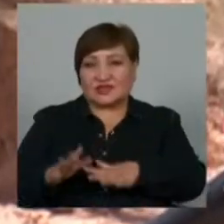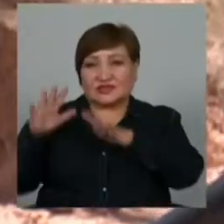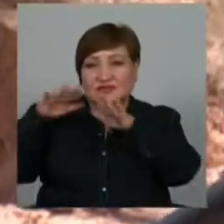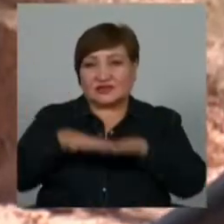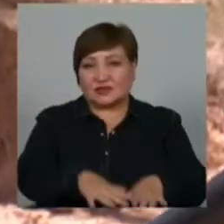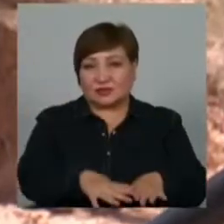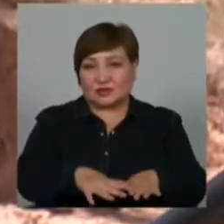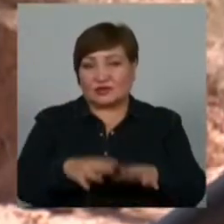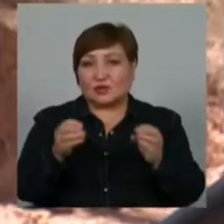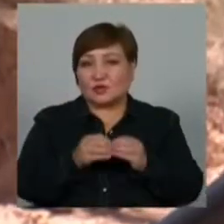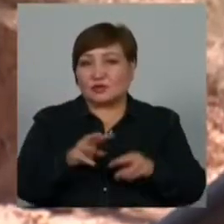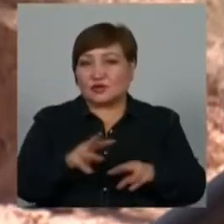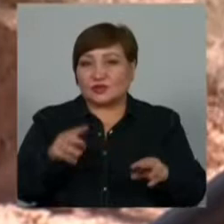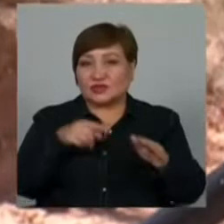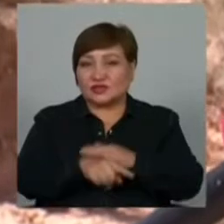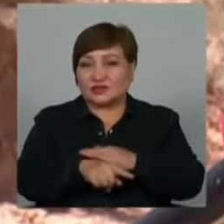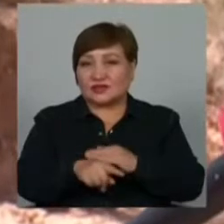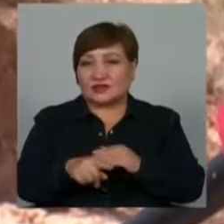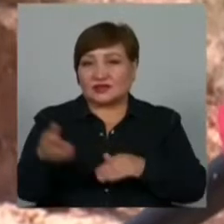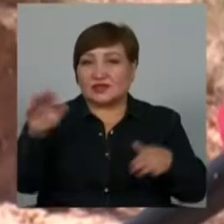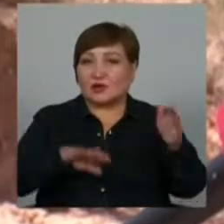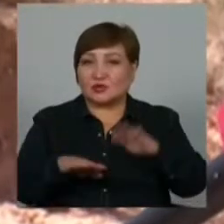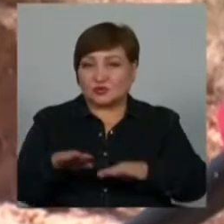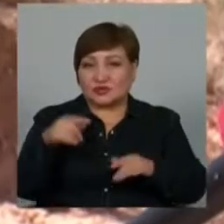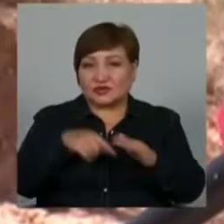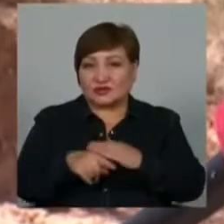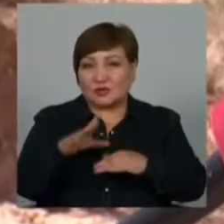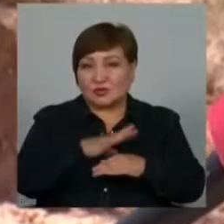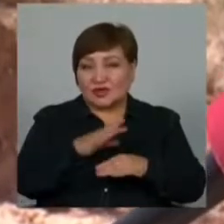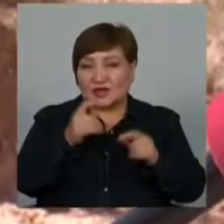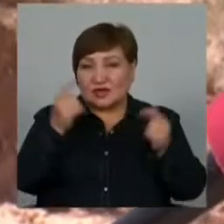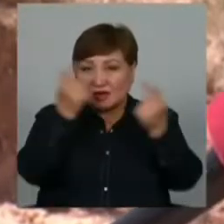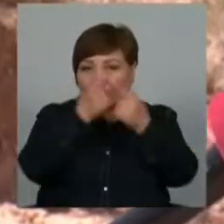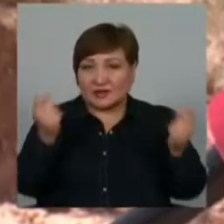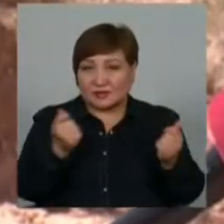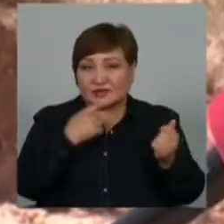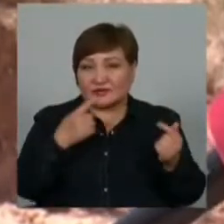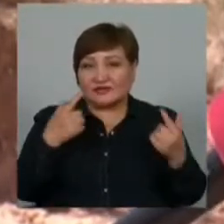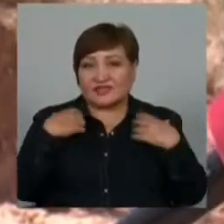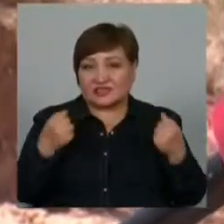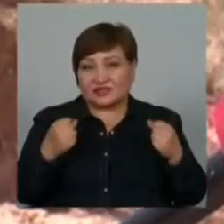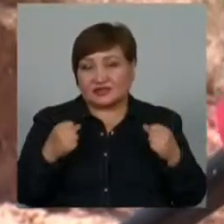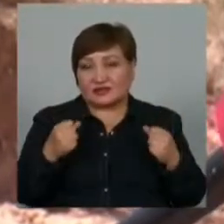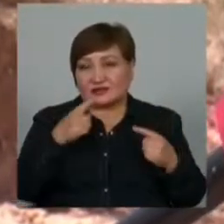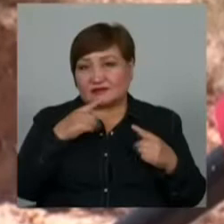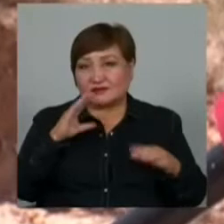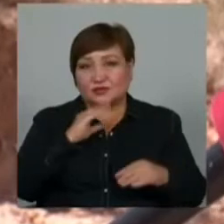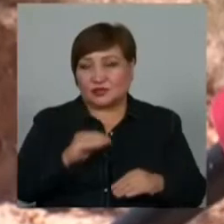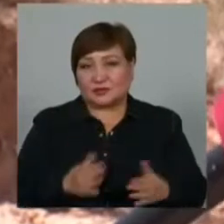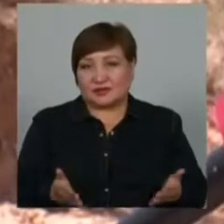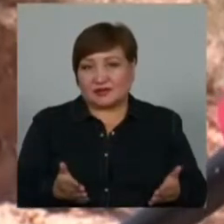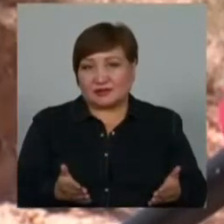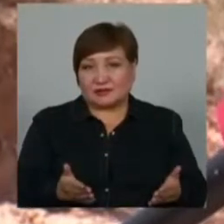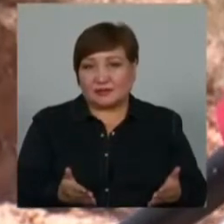ішінде толығымен хабарлап үлгермей қалу немесе енді физически үлгермейді да енді шындығына келген кезде.